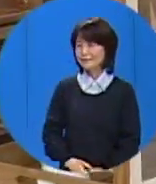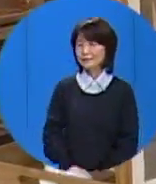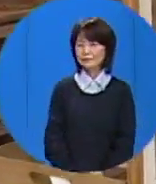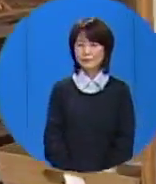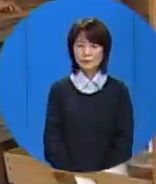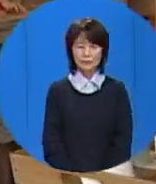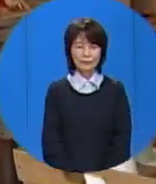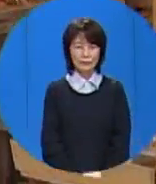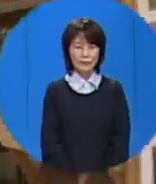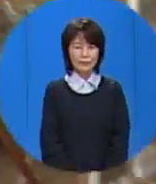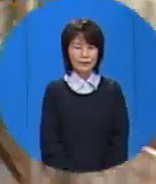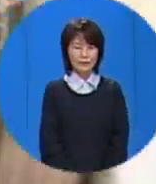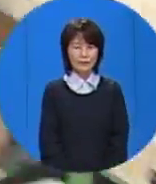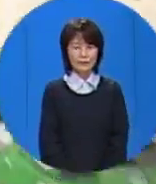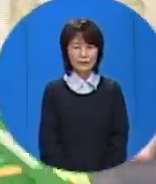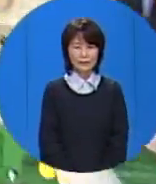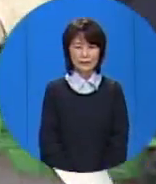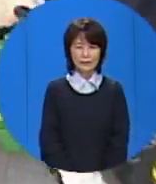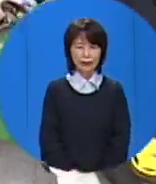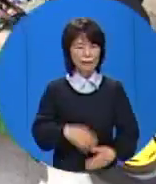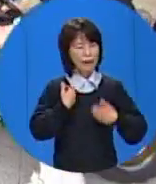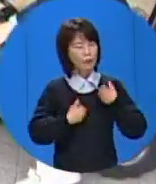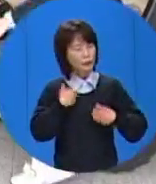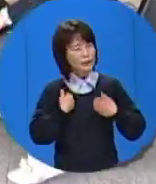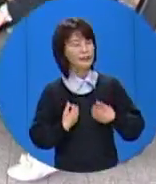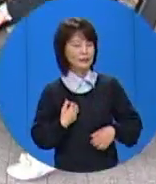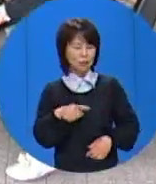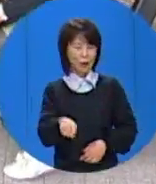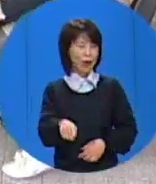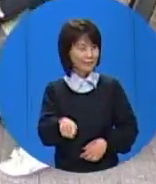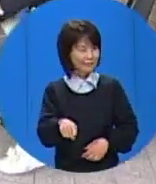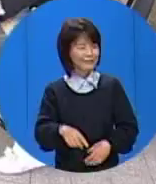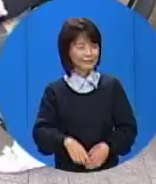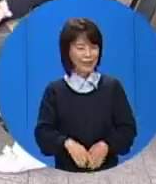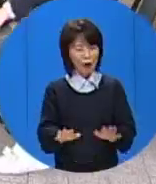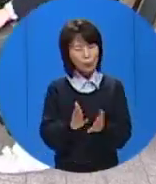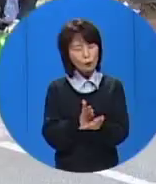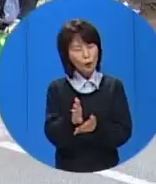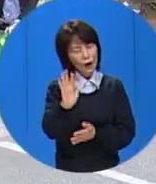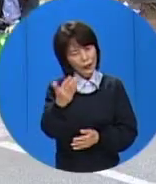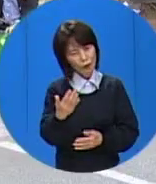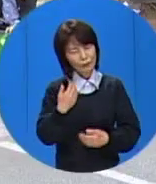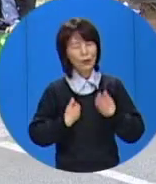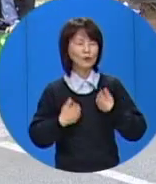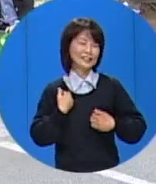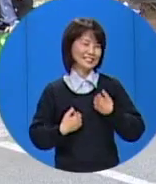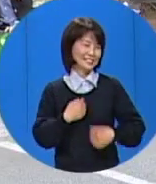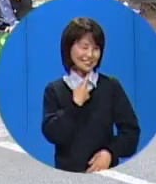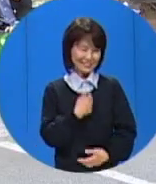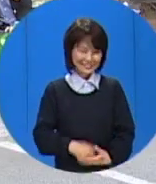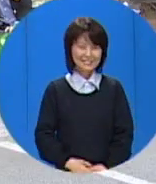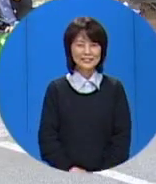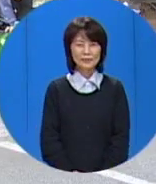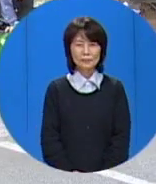ださってますね。は い、いやこれ楽しいです本当に。 ありがとうございます。 子供用なんですけどね、はい、楽しいです。